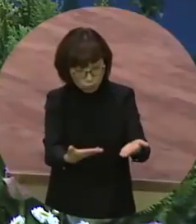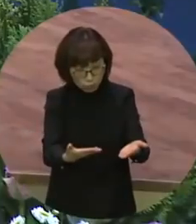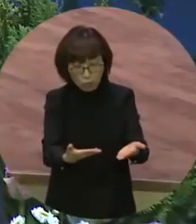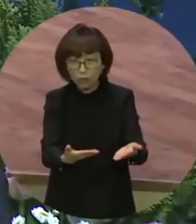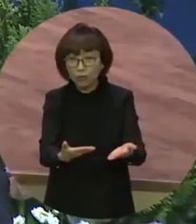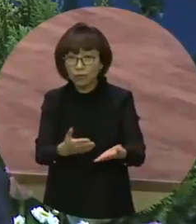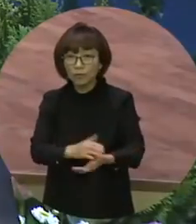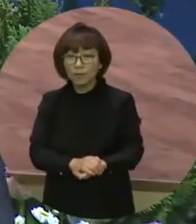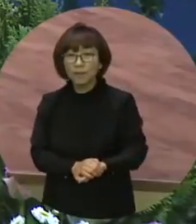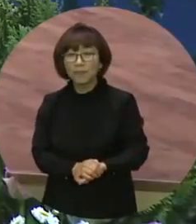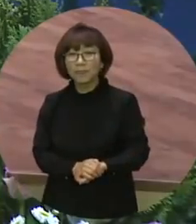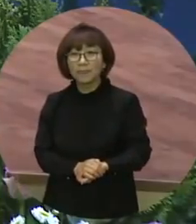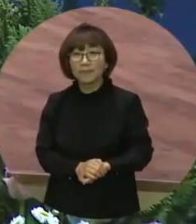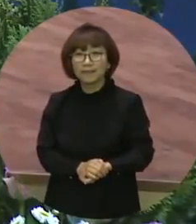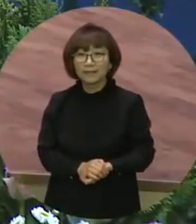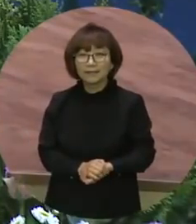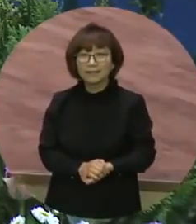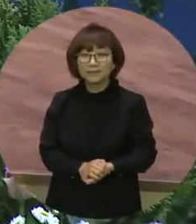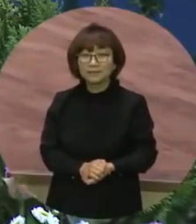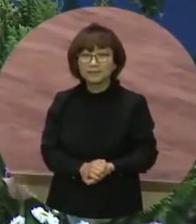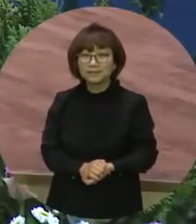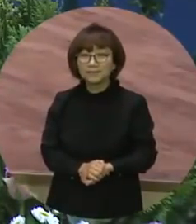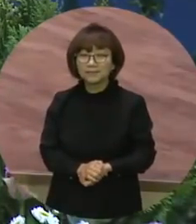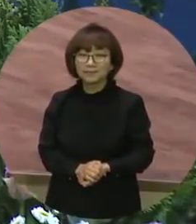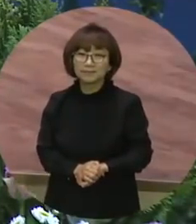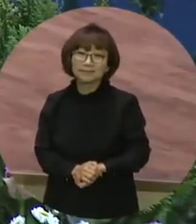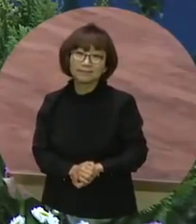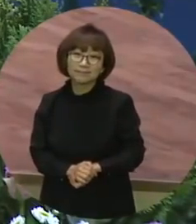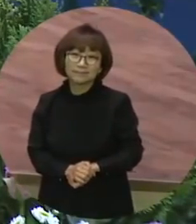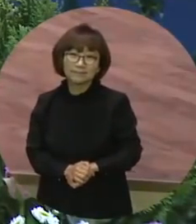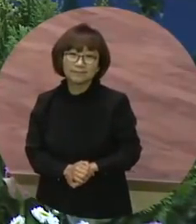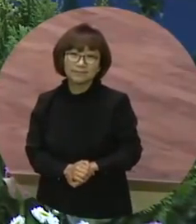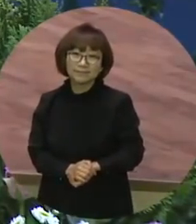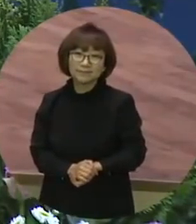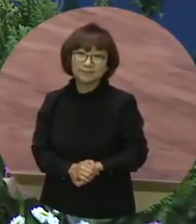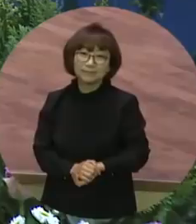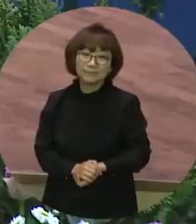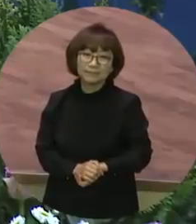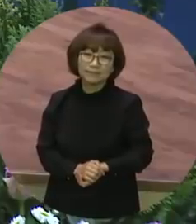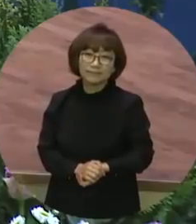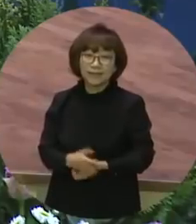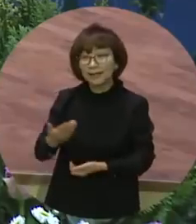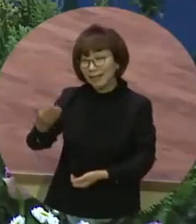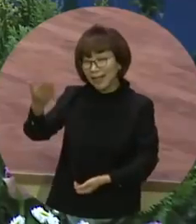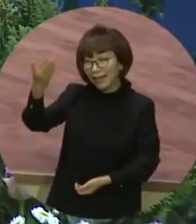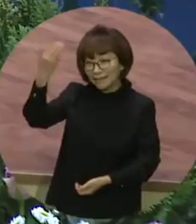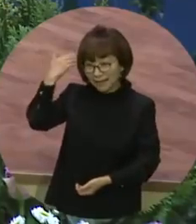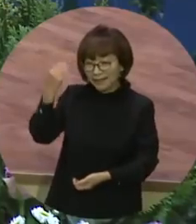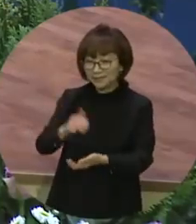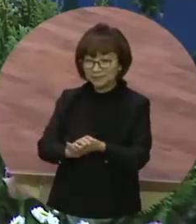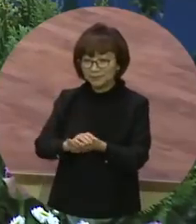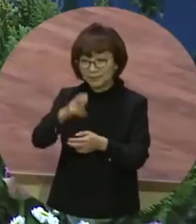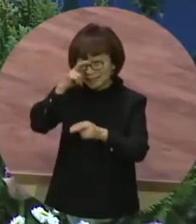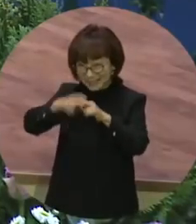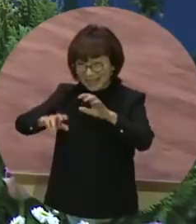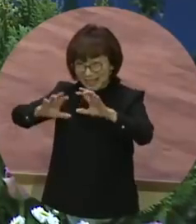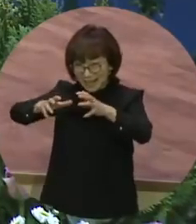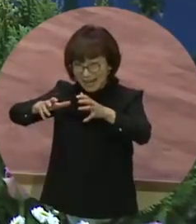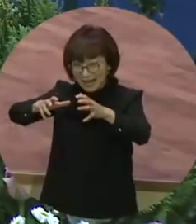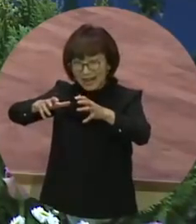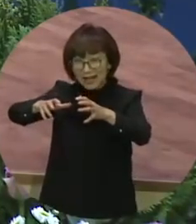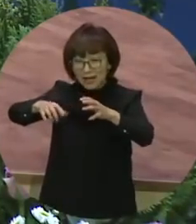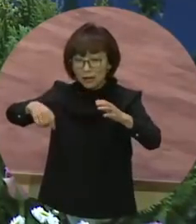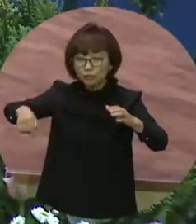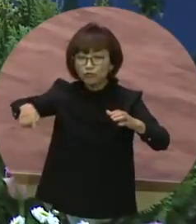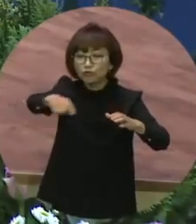근동, 이 고대 근동 지방에서 행했던 계약인데 계약. 사람들이 계약을 그렇게 했어요. 그 근동 지방 그